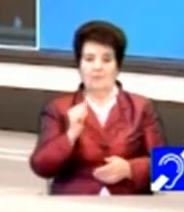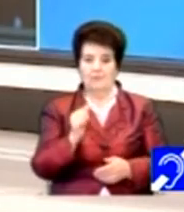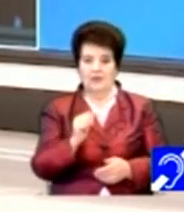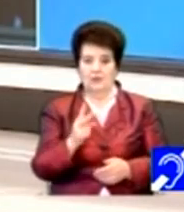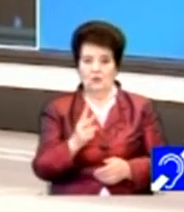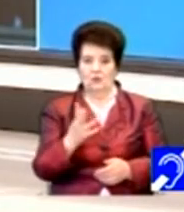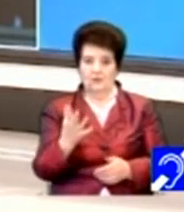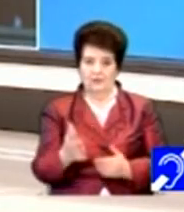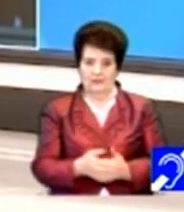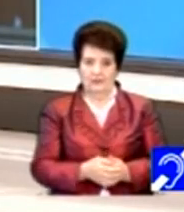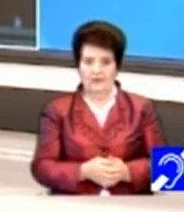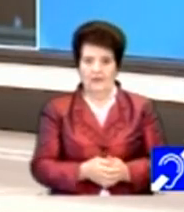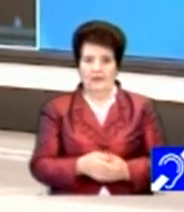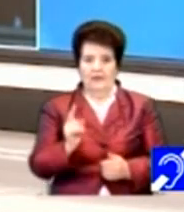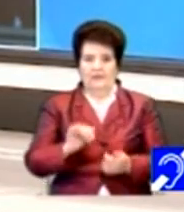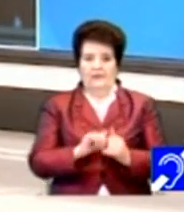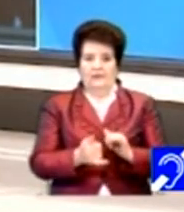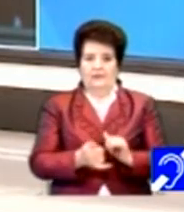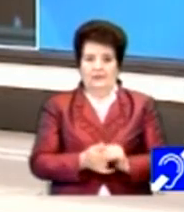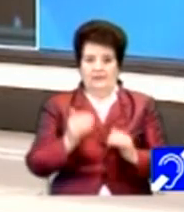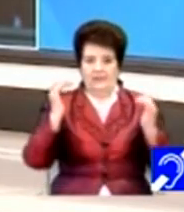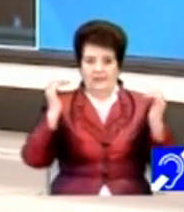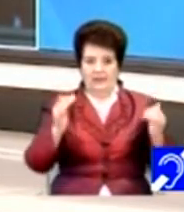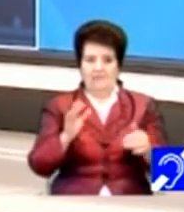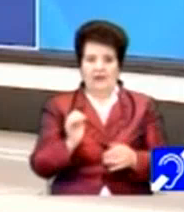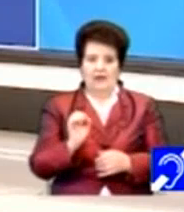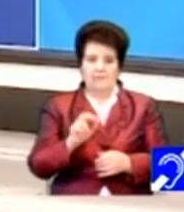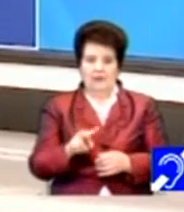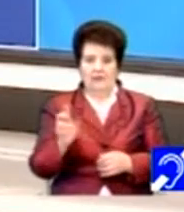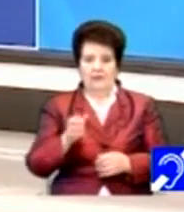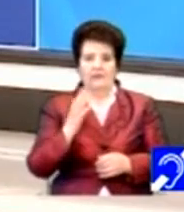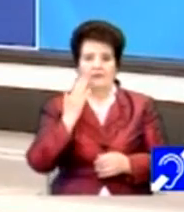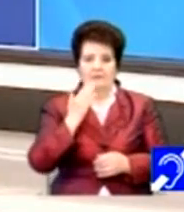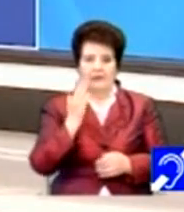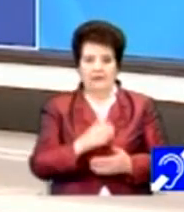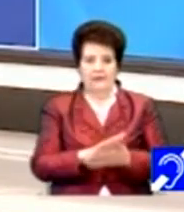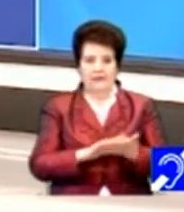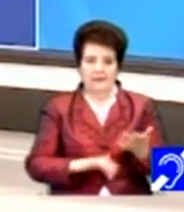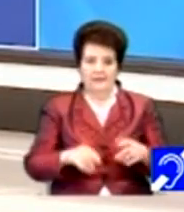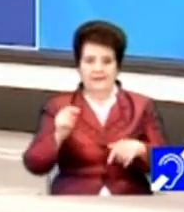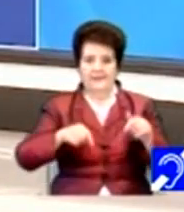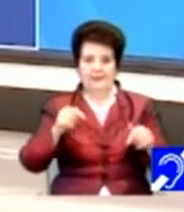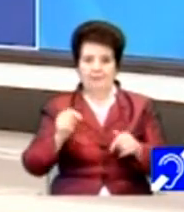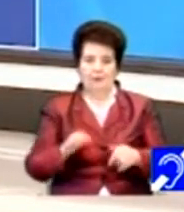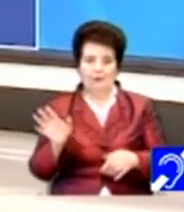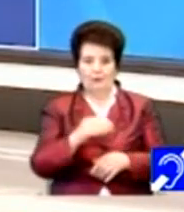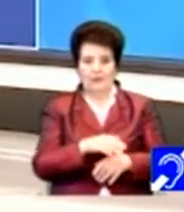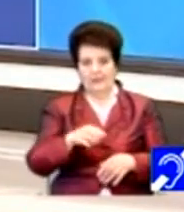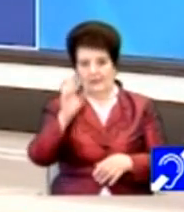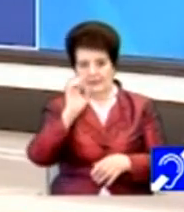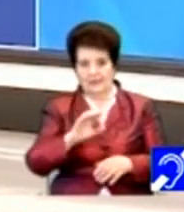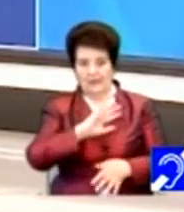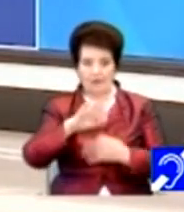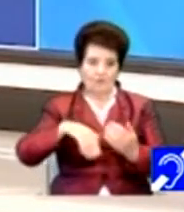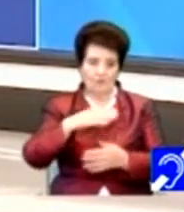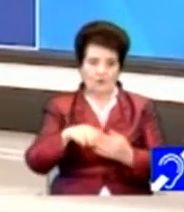mâine 25 de grade Celsius în condițiile unui cer variabil. În România va continua să plouă în toată țara. E cod galben de furtuni